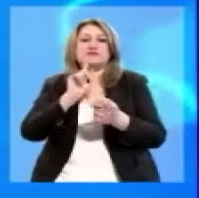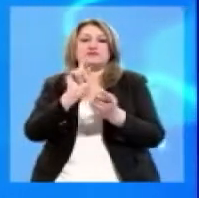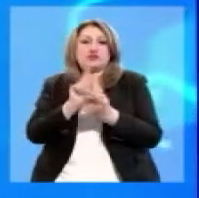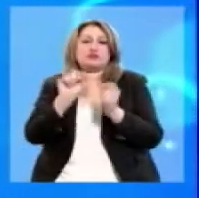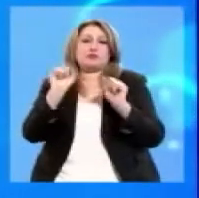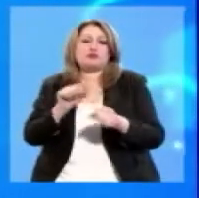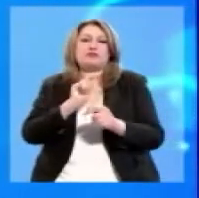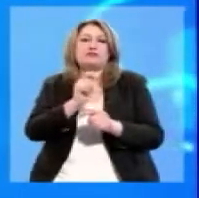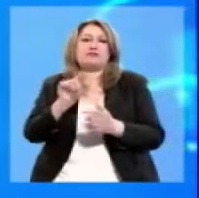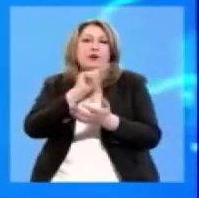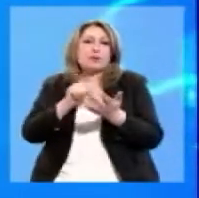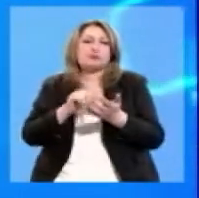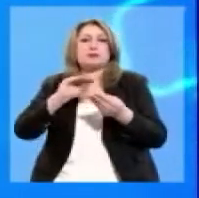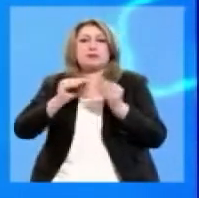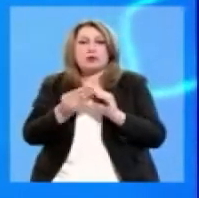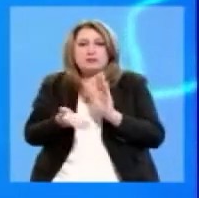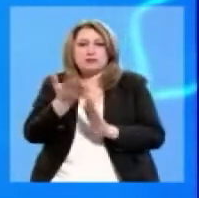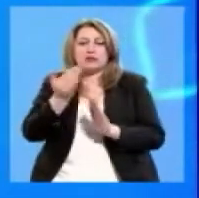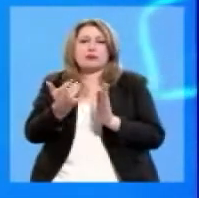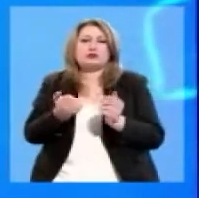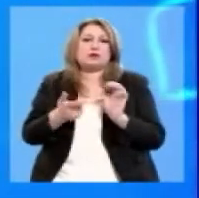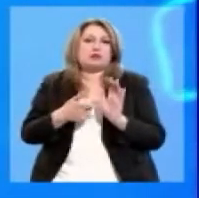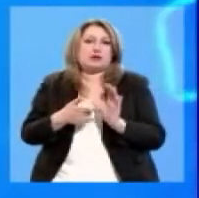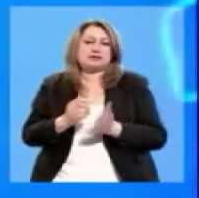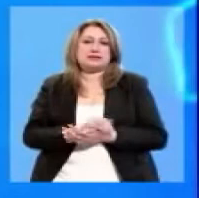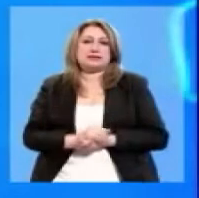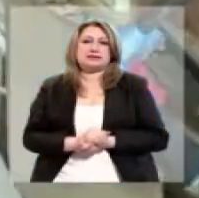интересующие вопросы, обозначить проблемы и получить консультации.